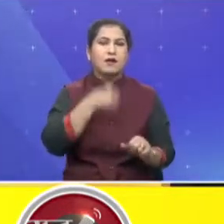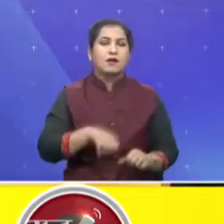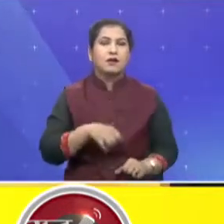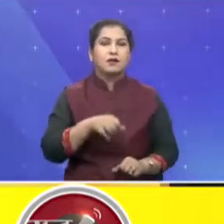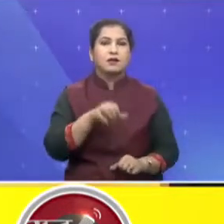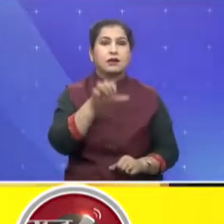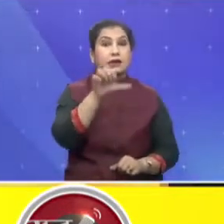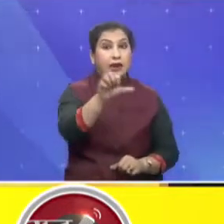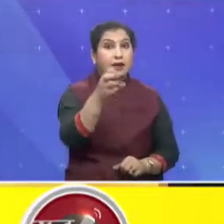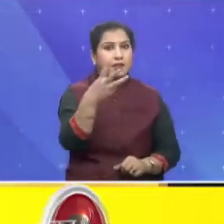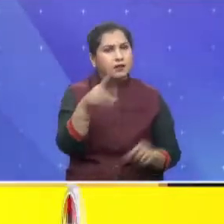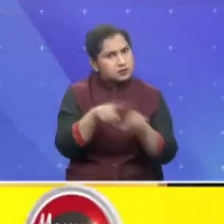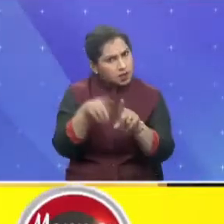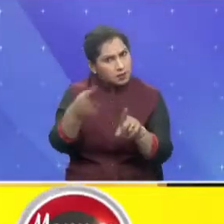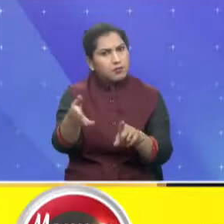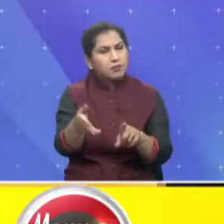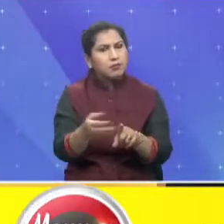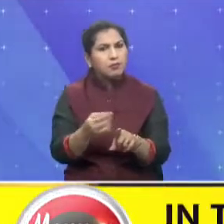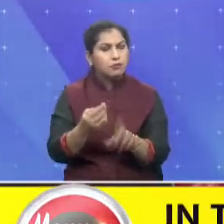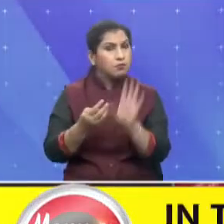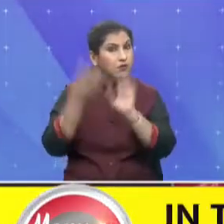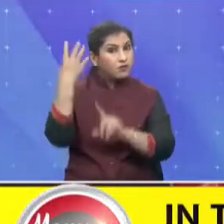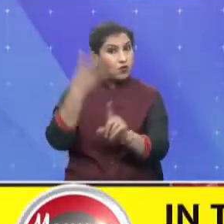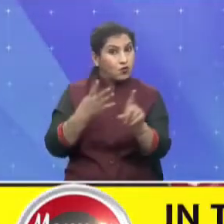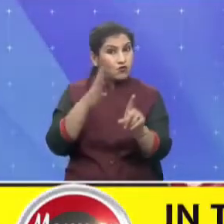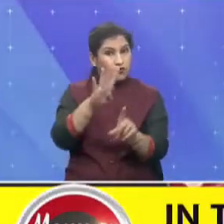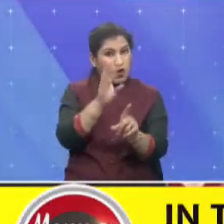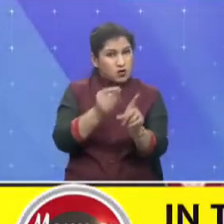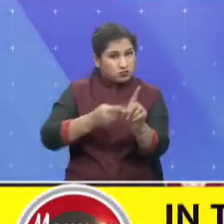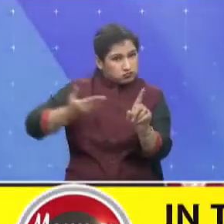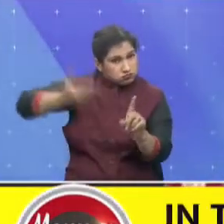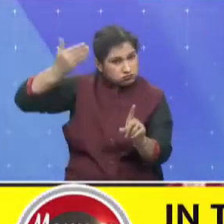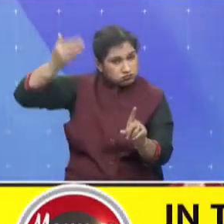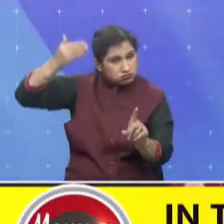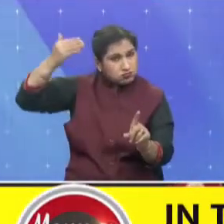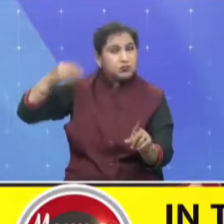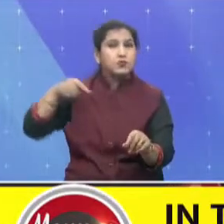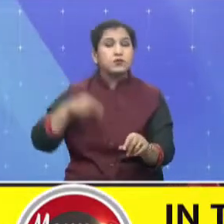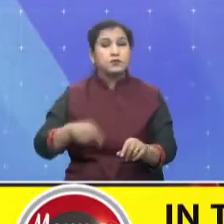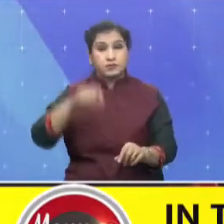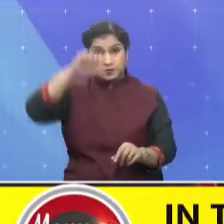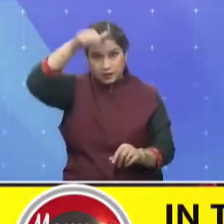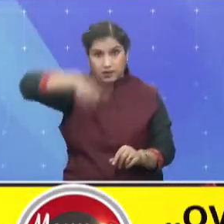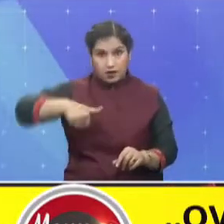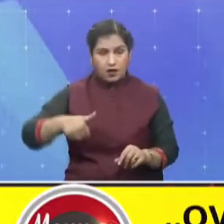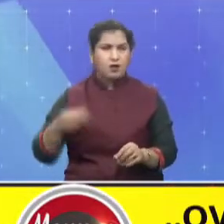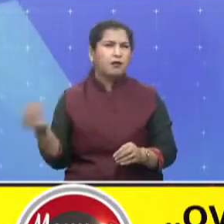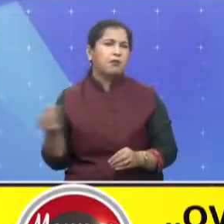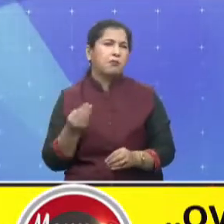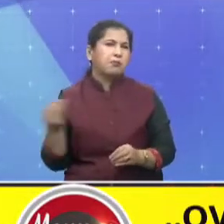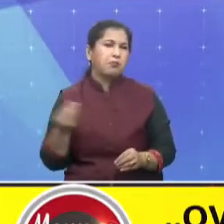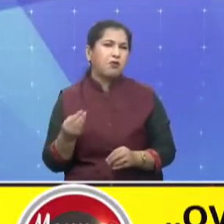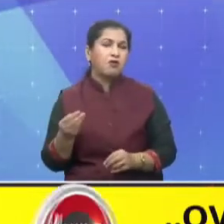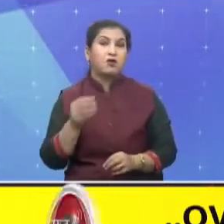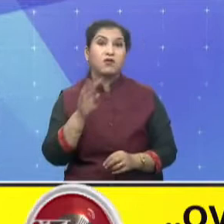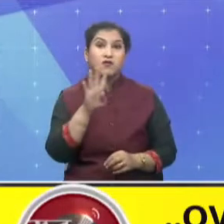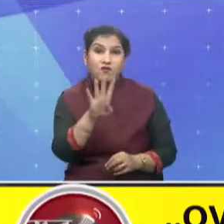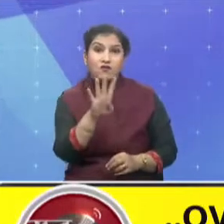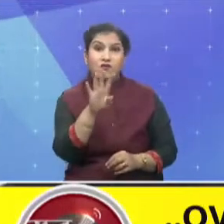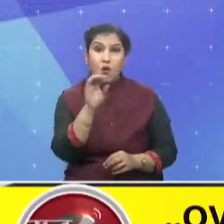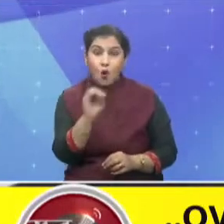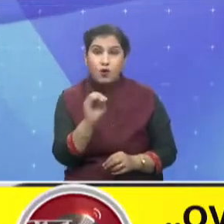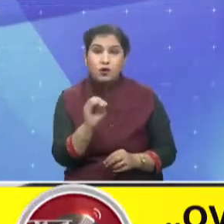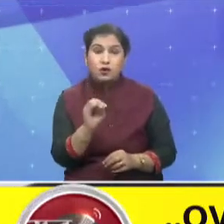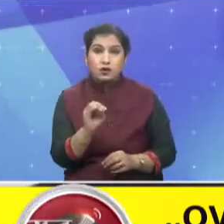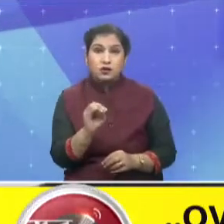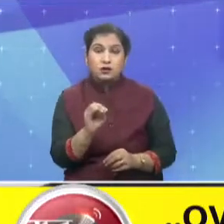गेंदेधरम का भी है। पिछले 4 दशकों में उन्होंने भारत के करीब 40 प्राचीन